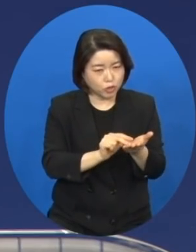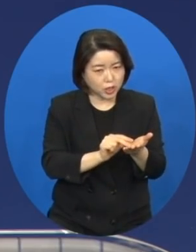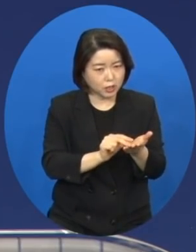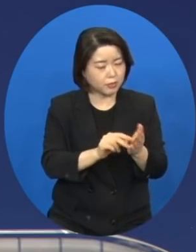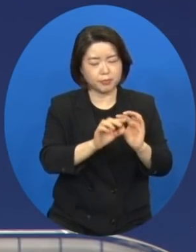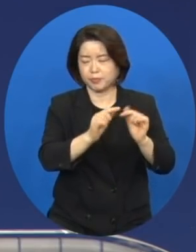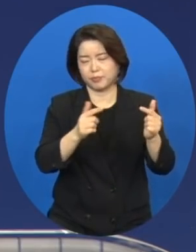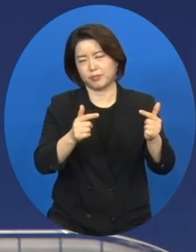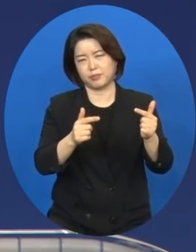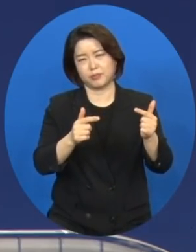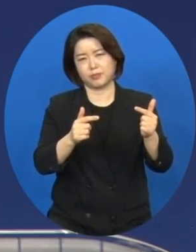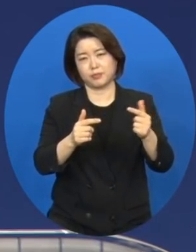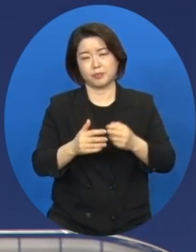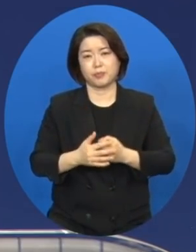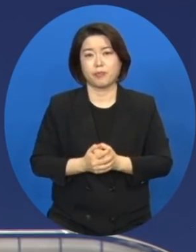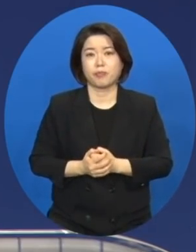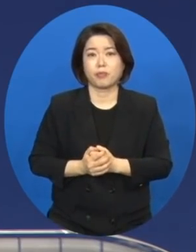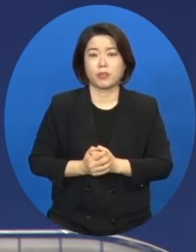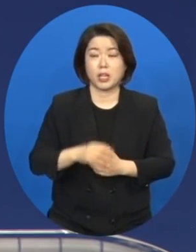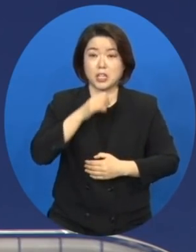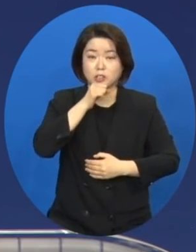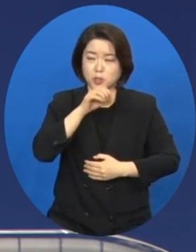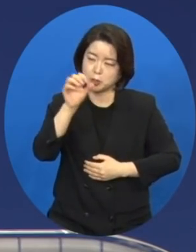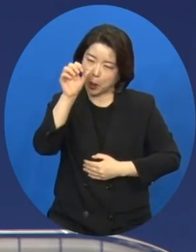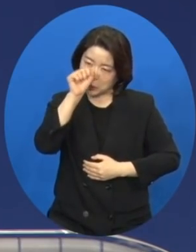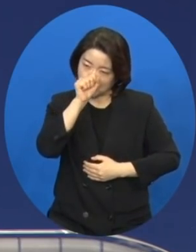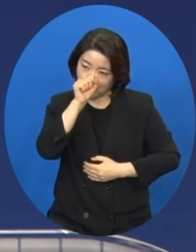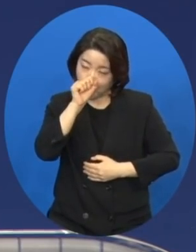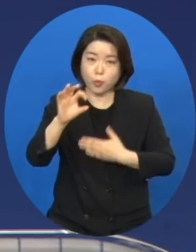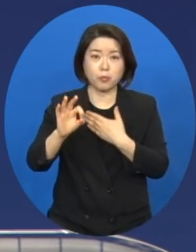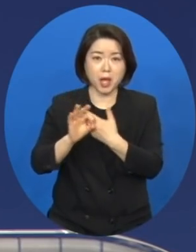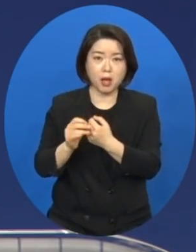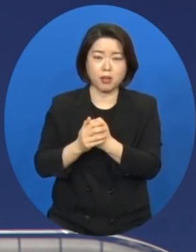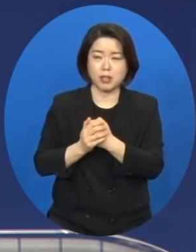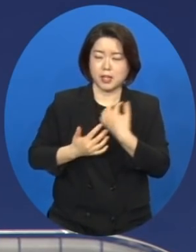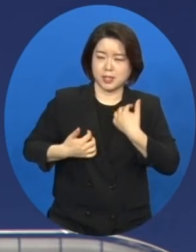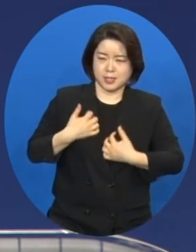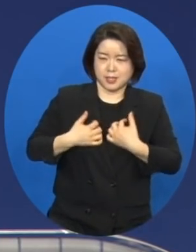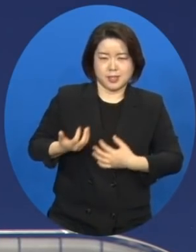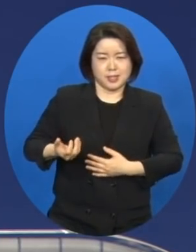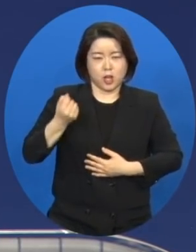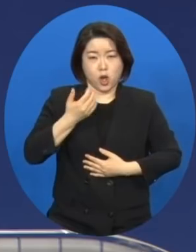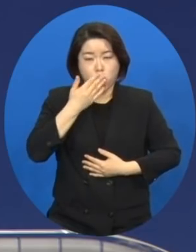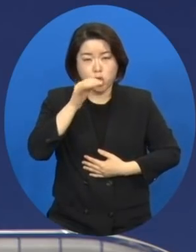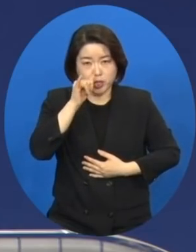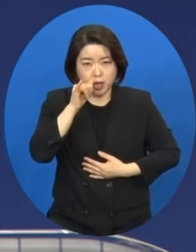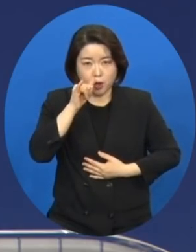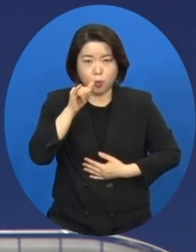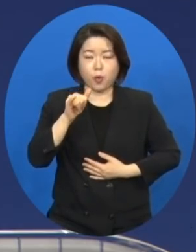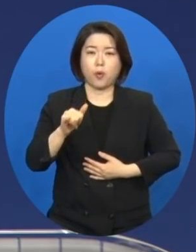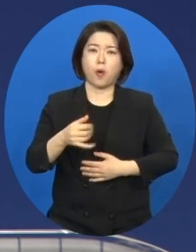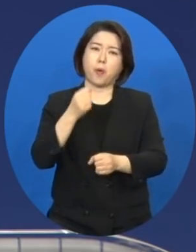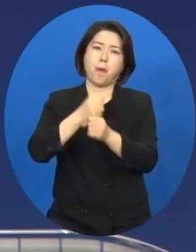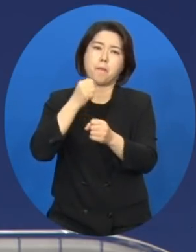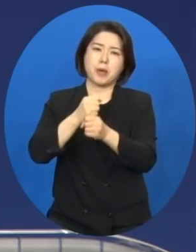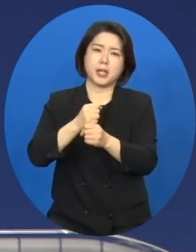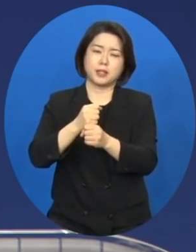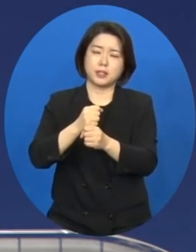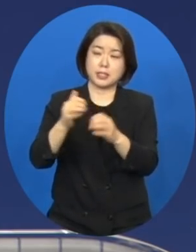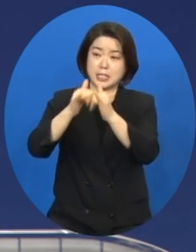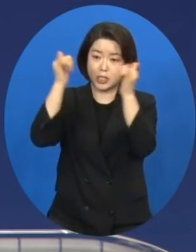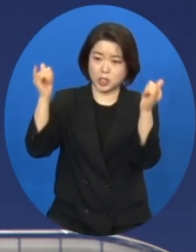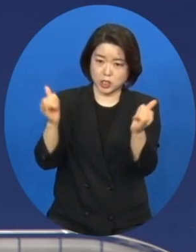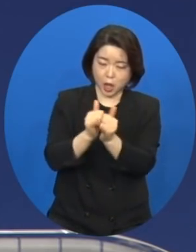그렇게 생각하지 않았습니다. 성적이 좋아야만 기쁨을 얻을 수 있다라고 그렇게 만들어버린 어떤